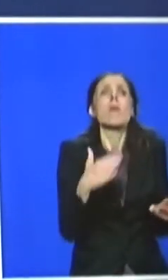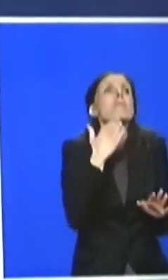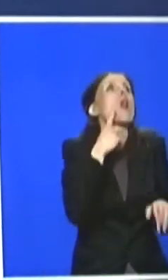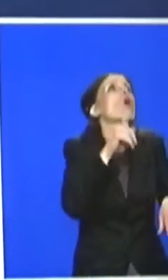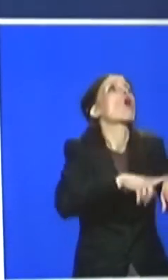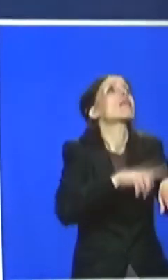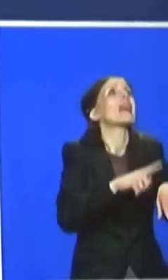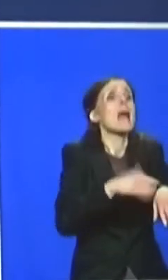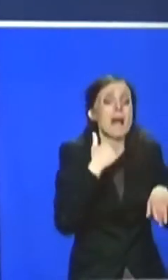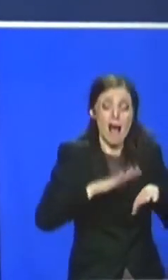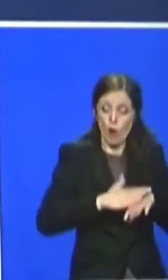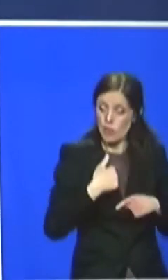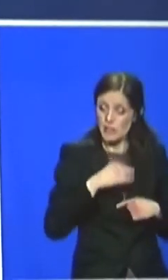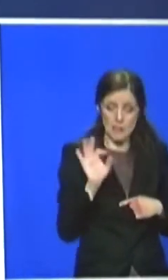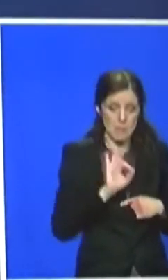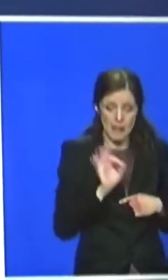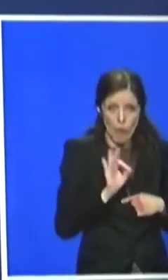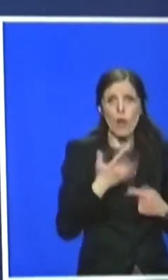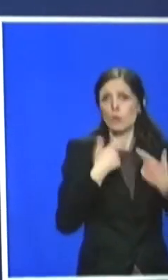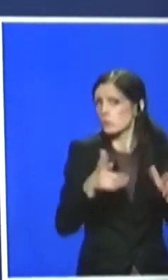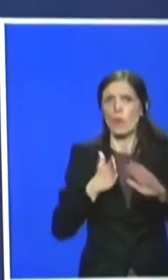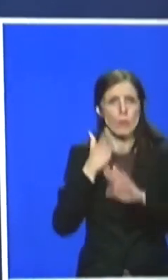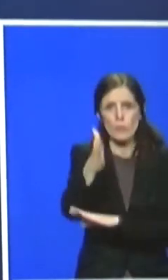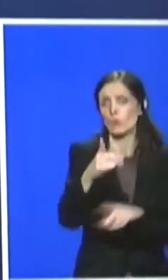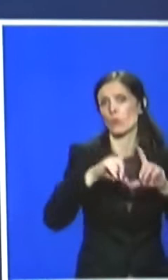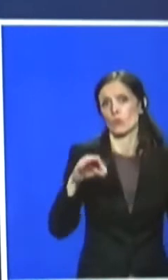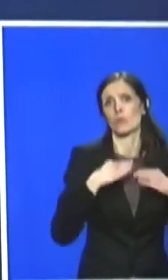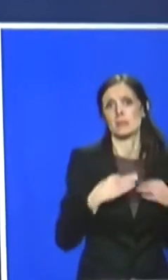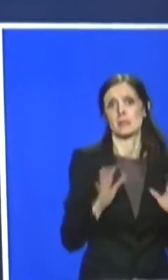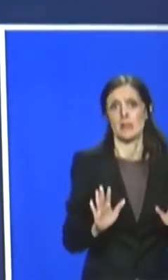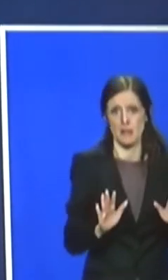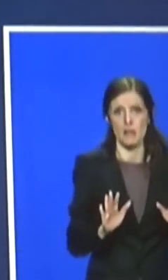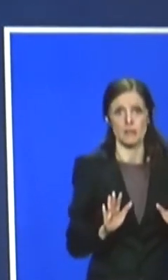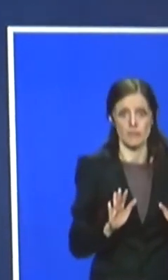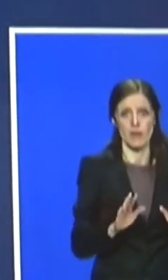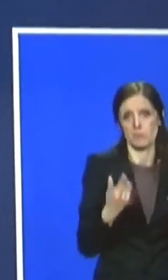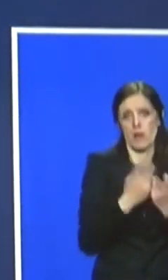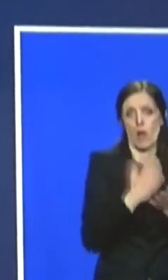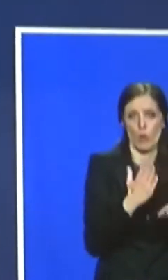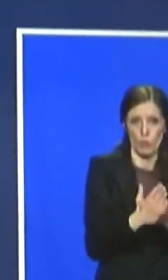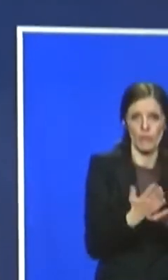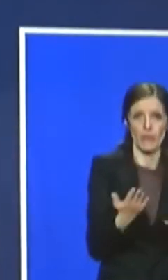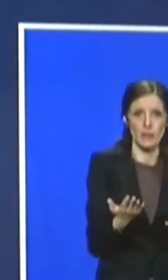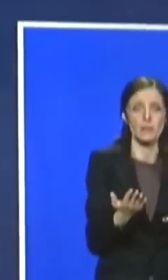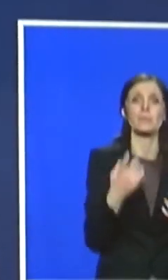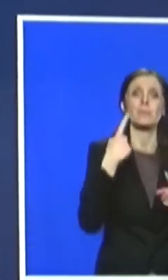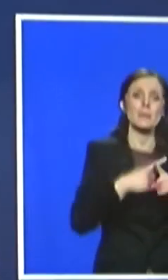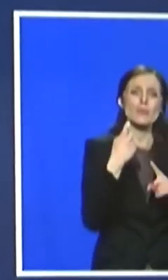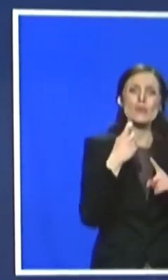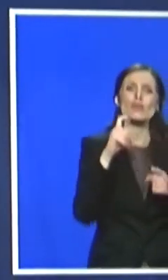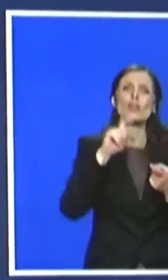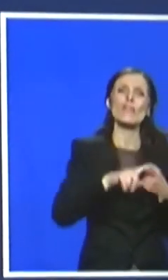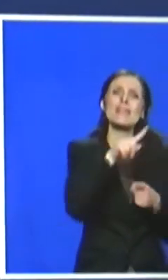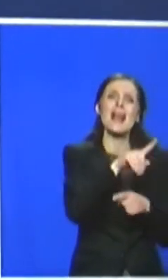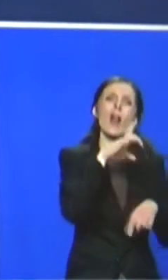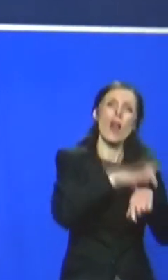nakon COVID-a, zdravstveni sistem stoji na raspolaganju da svako naših građana pomogne. I kao dopuna ovoga što ste vi pitali vezano za zdravstvene kadrove,